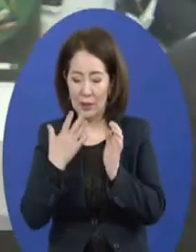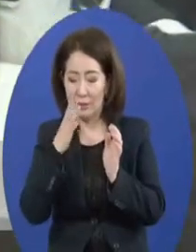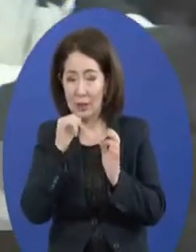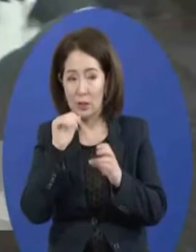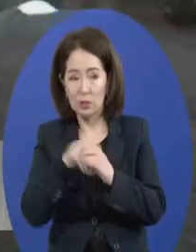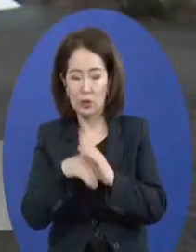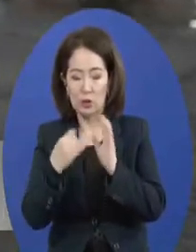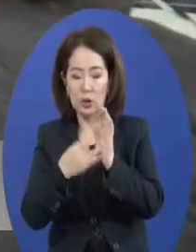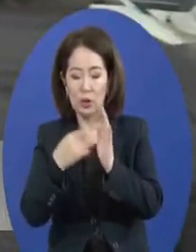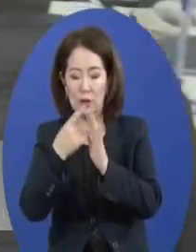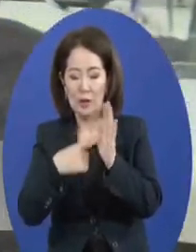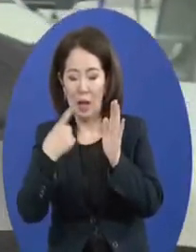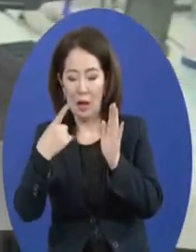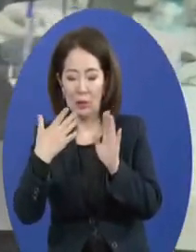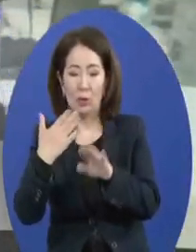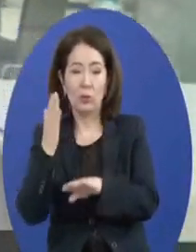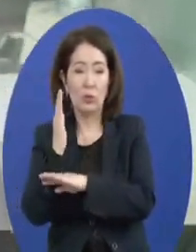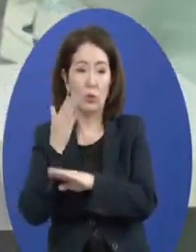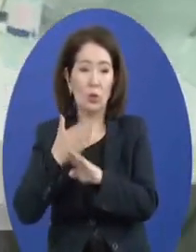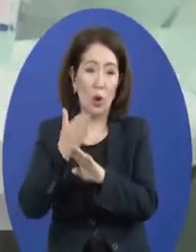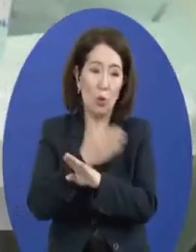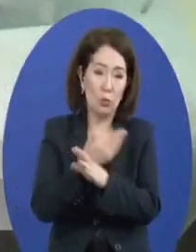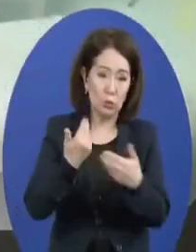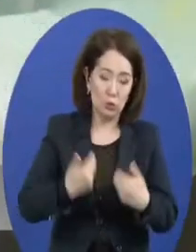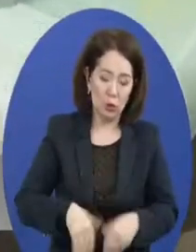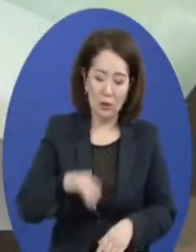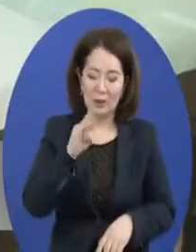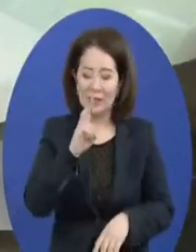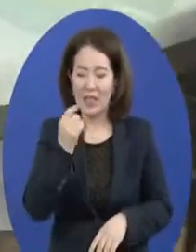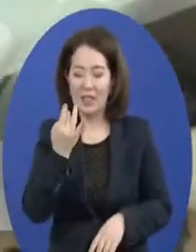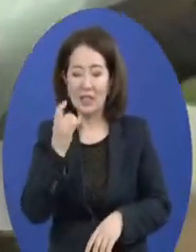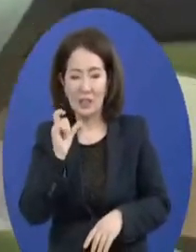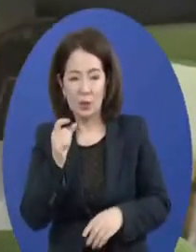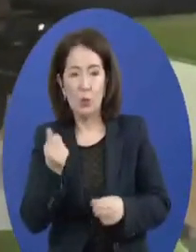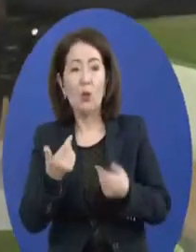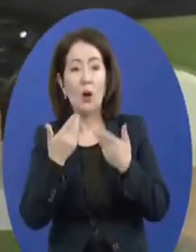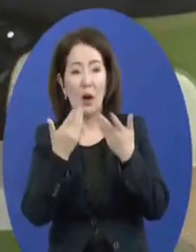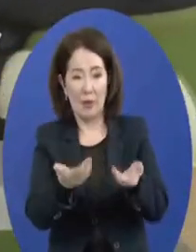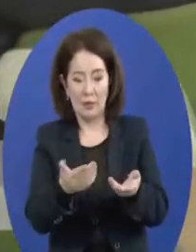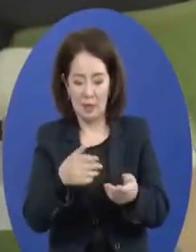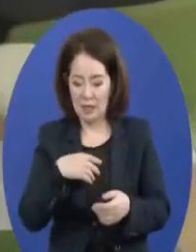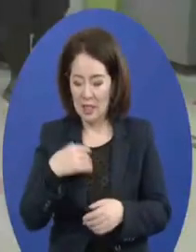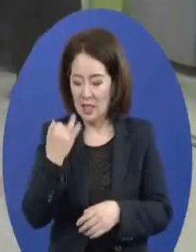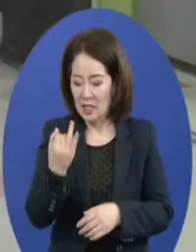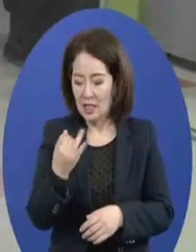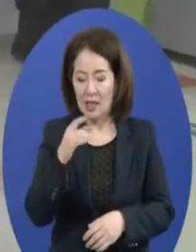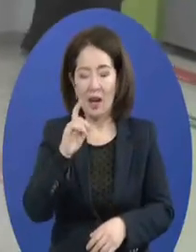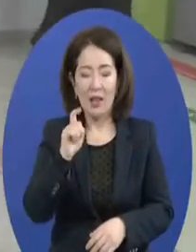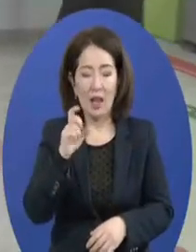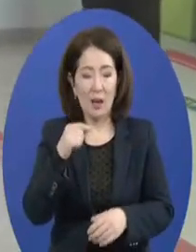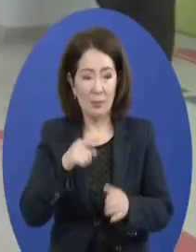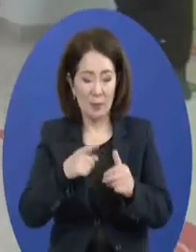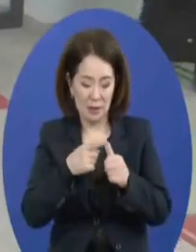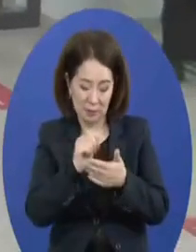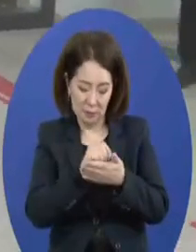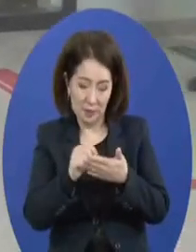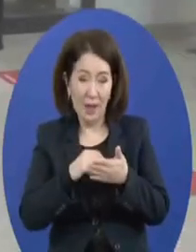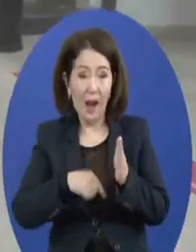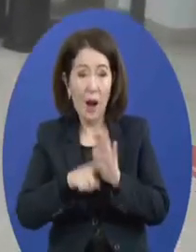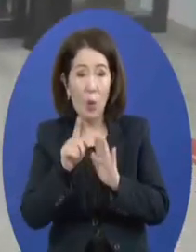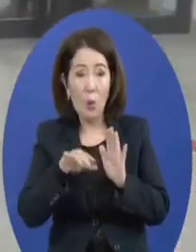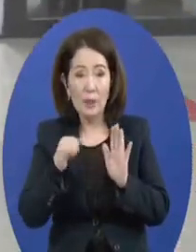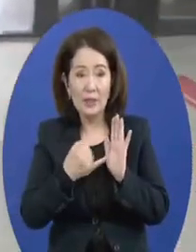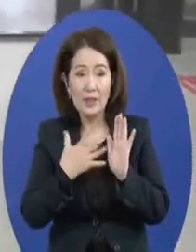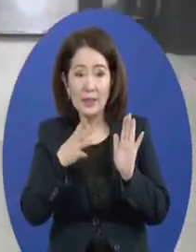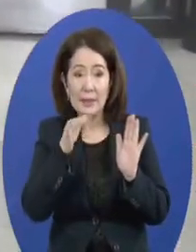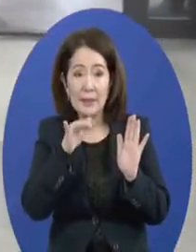15 нас өмнө төрсэн Ахмад насны ишиг дэмжлэг авах хэрэгтэй. Анх удаа насны ишиг авах ахмадууд и халамж цахим систем болон Харьяа аймаг